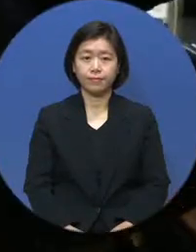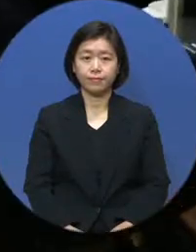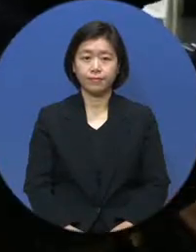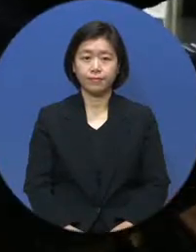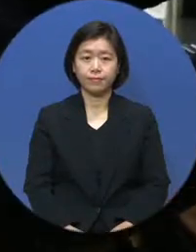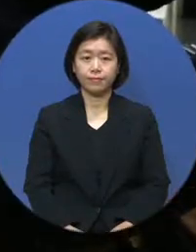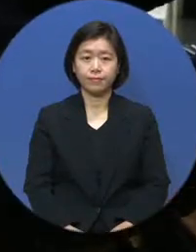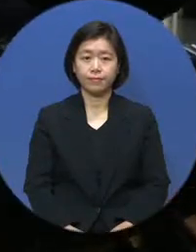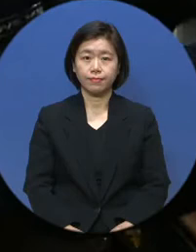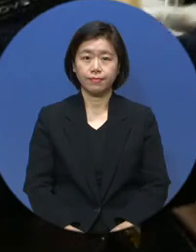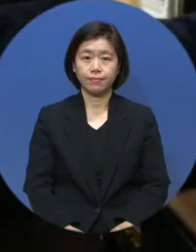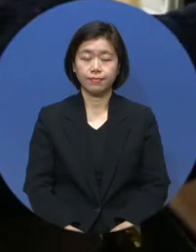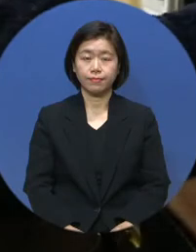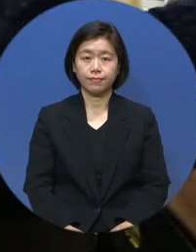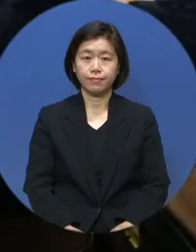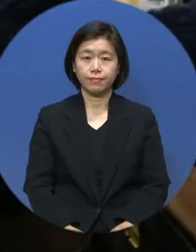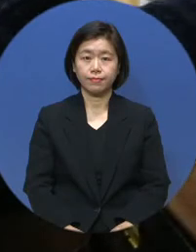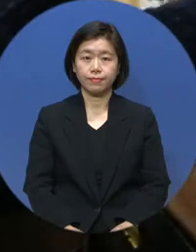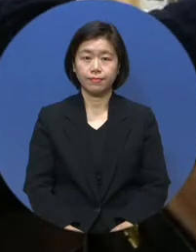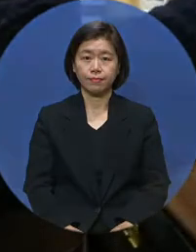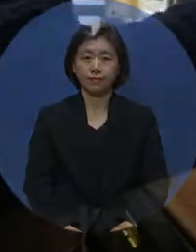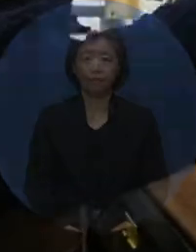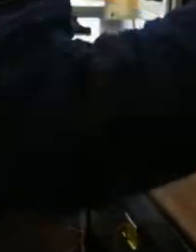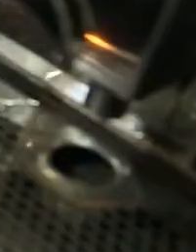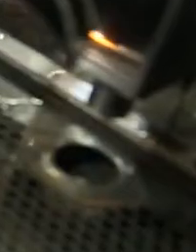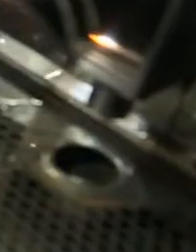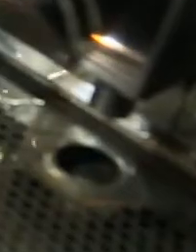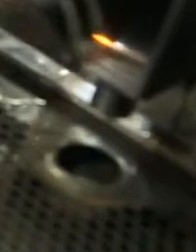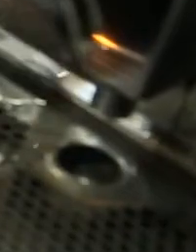우현 씨는 컵 세팅하는 거컵